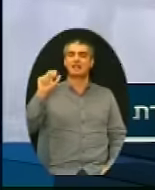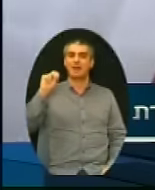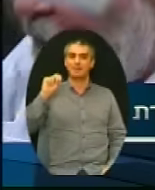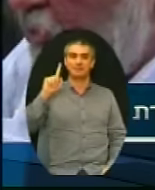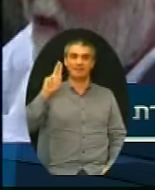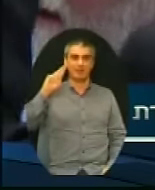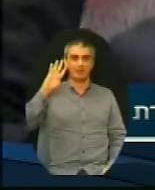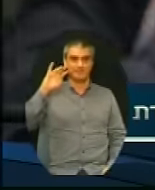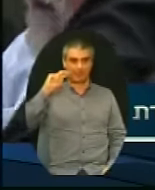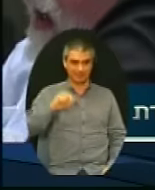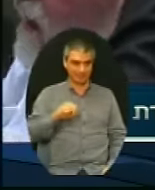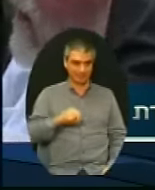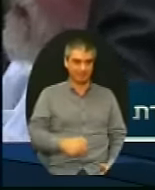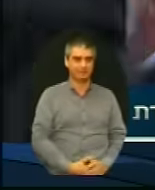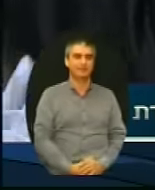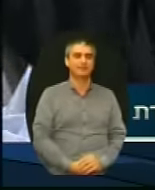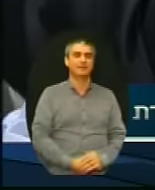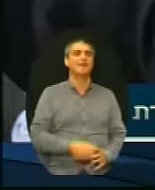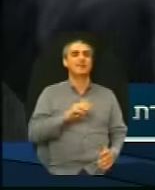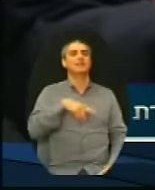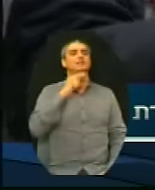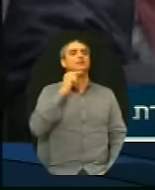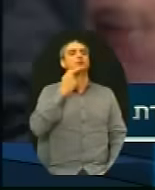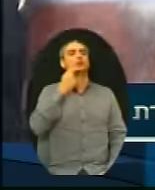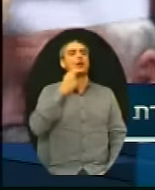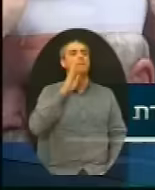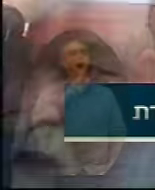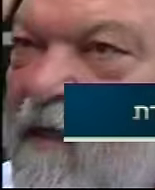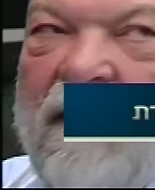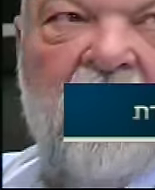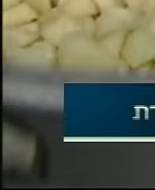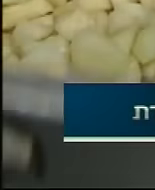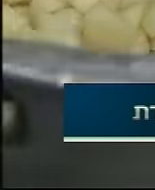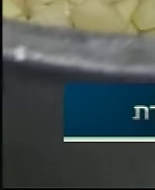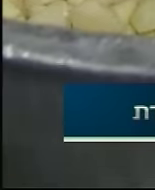ורבין, וזוהיר בעלול, אנחנו היינו הצוות ריבה,